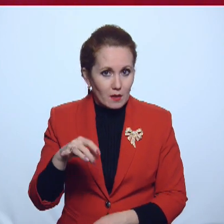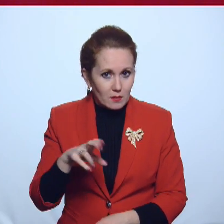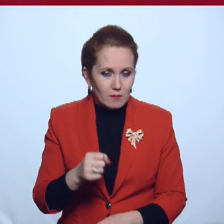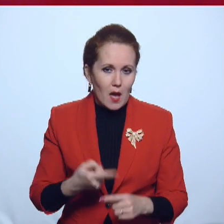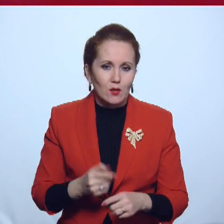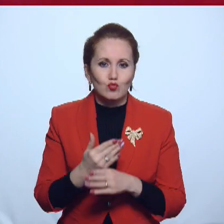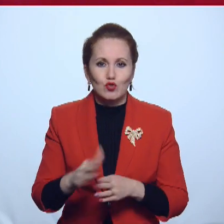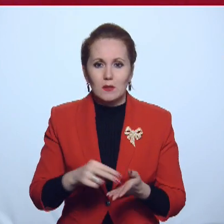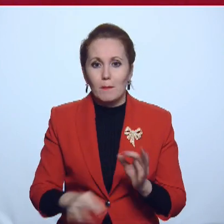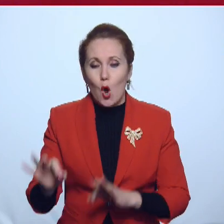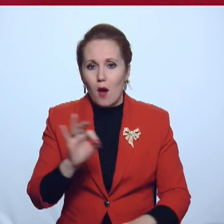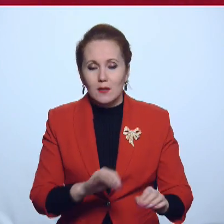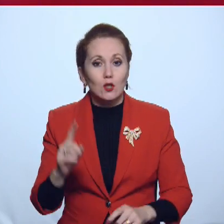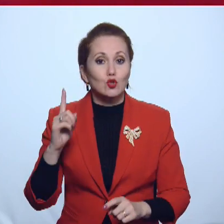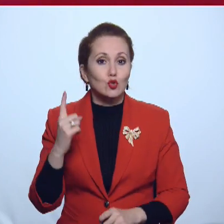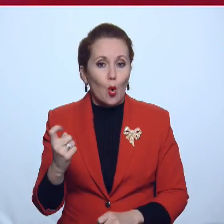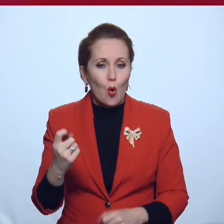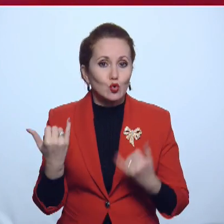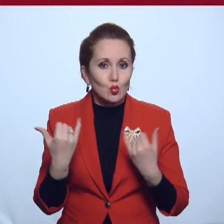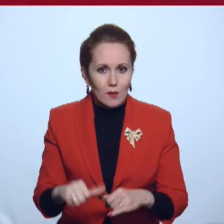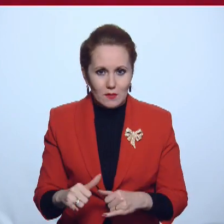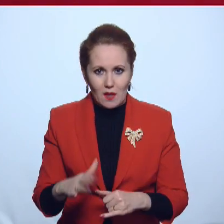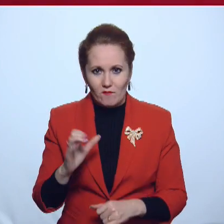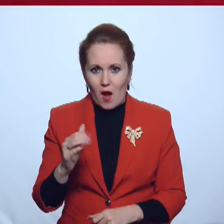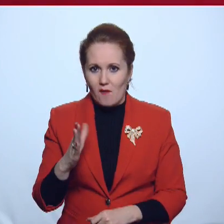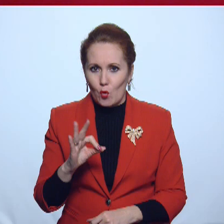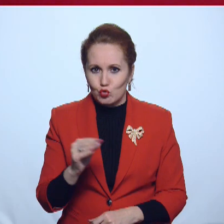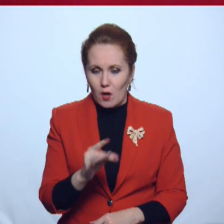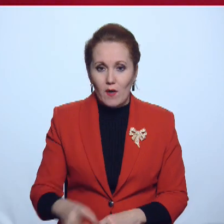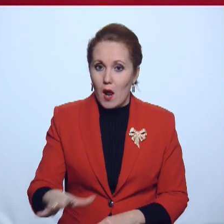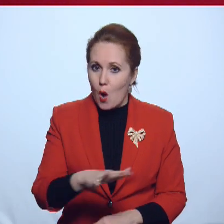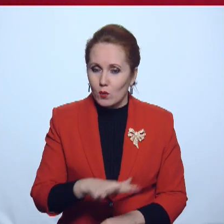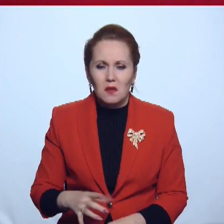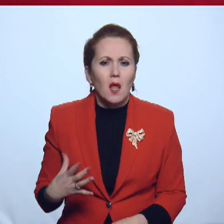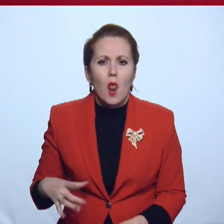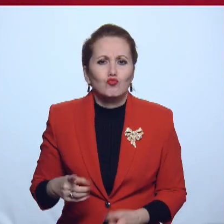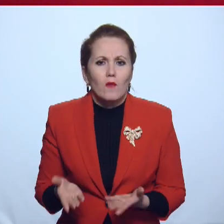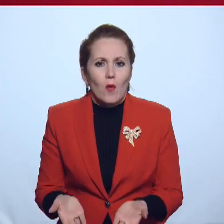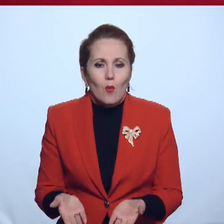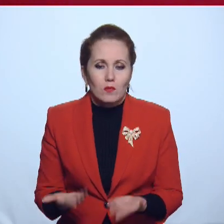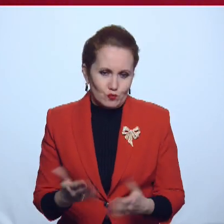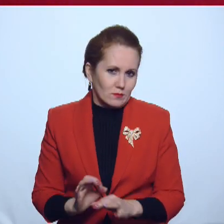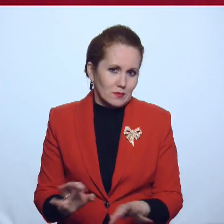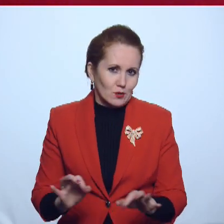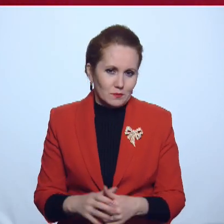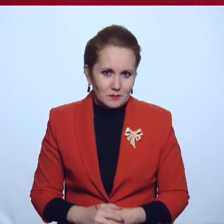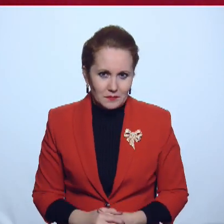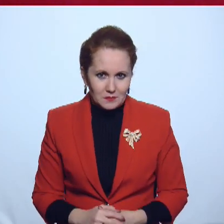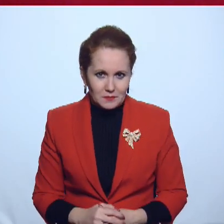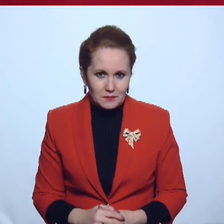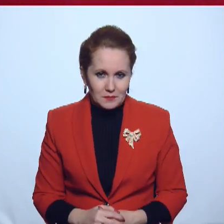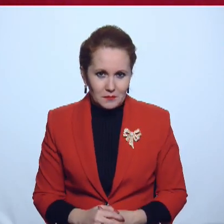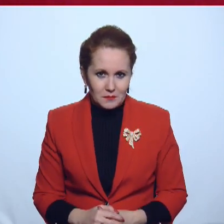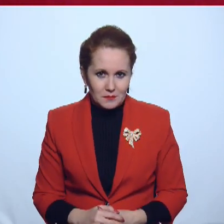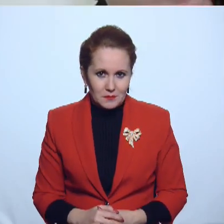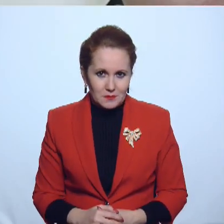чудес Вовожского района». Его придумали в местном краеведческом музее. А вот для чего – объяснили нашим журналистам. Елене Обуховской слово.